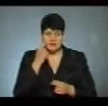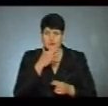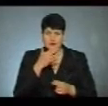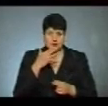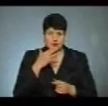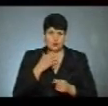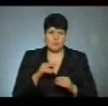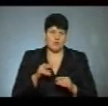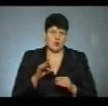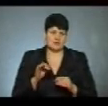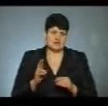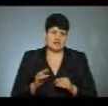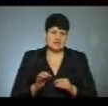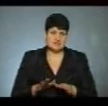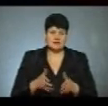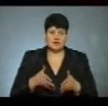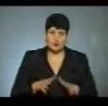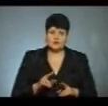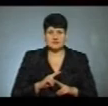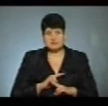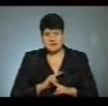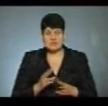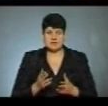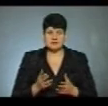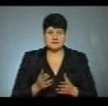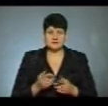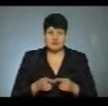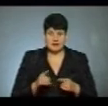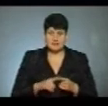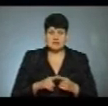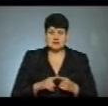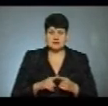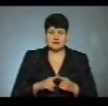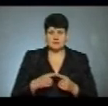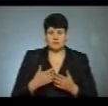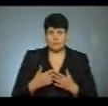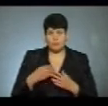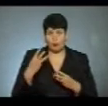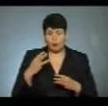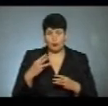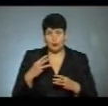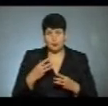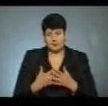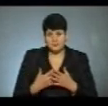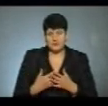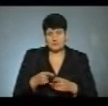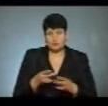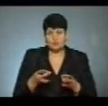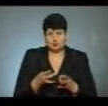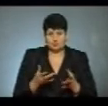демографічних процесів. Тобто народжуваність, смертність, ну а це ж моделі, і тому вони